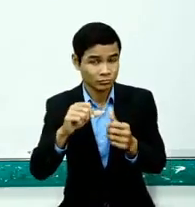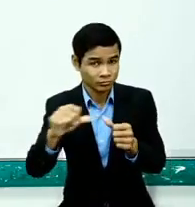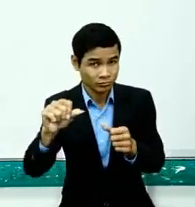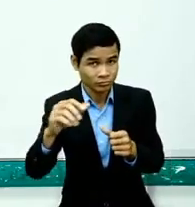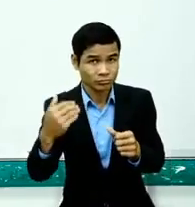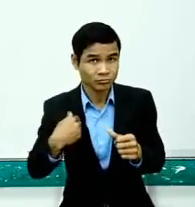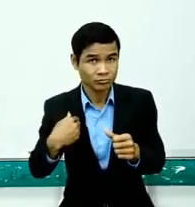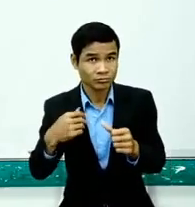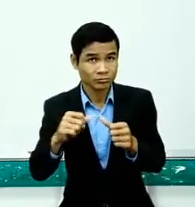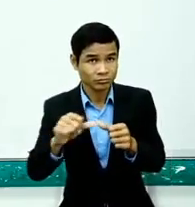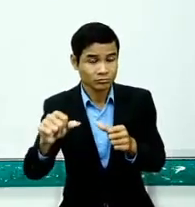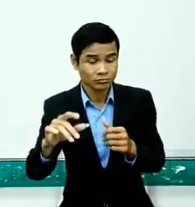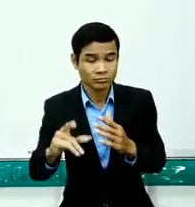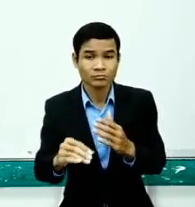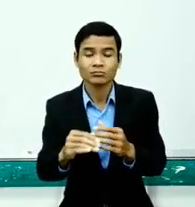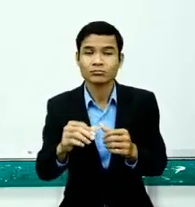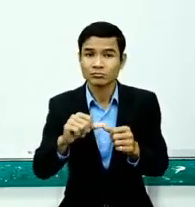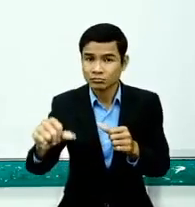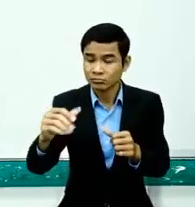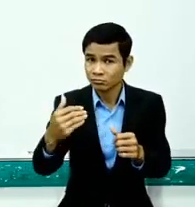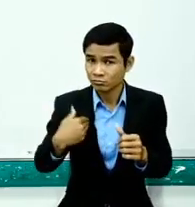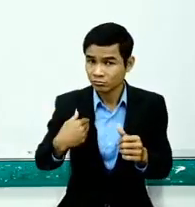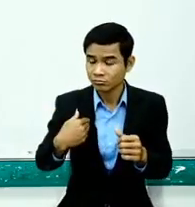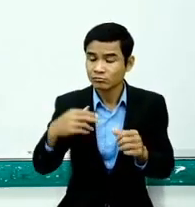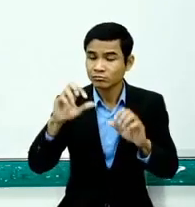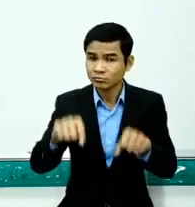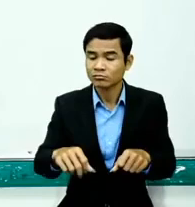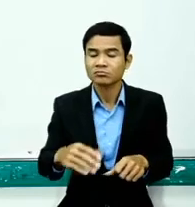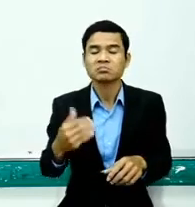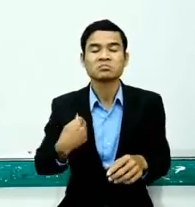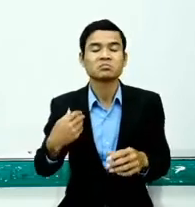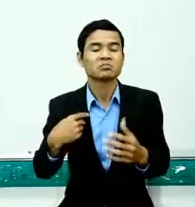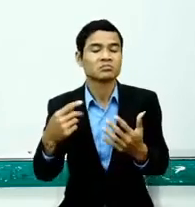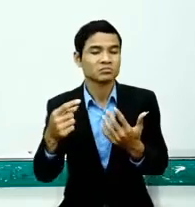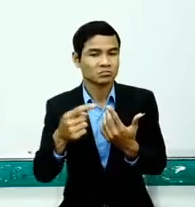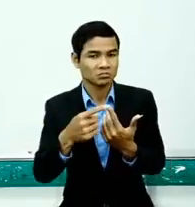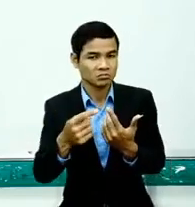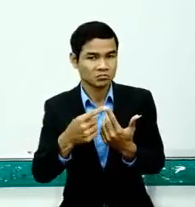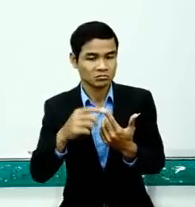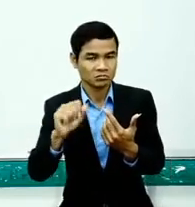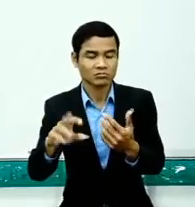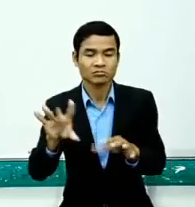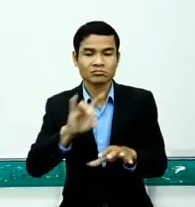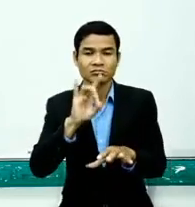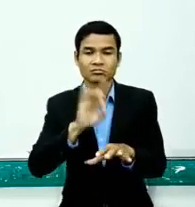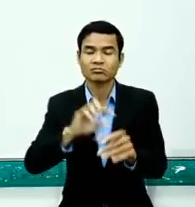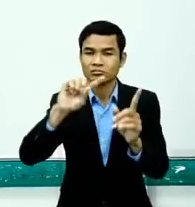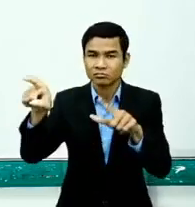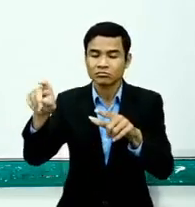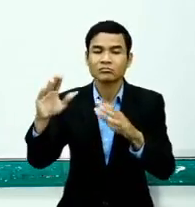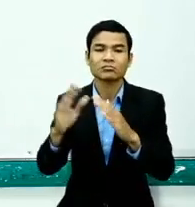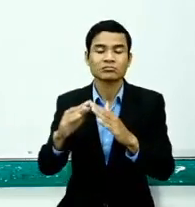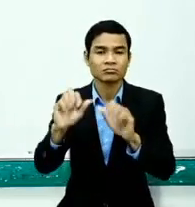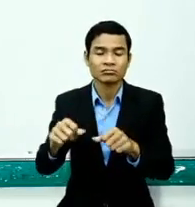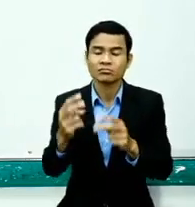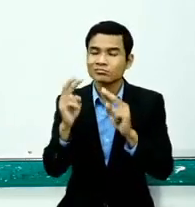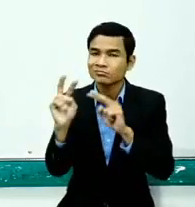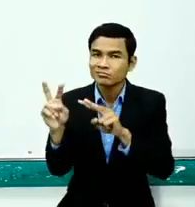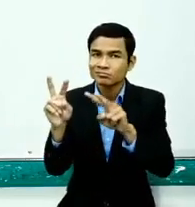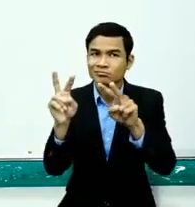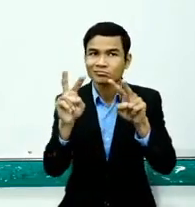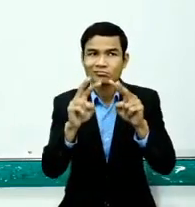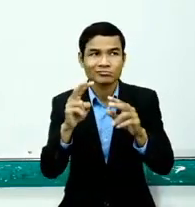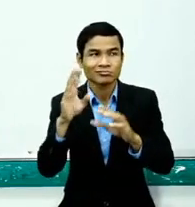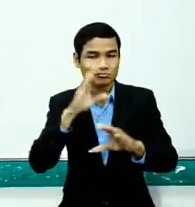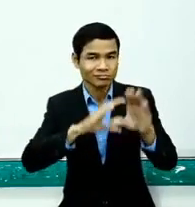ចាមានស្រាក់អហើយកូនចាមានស្រាក់អណោះអញ្ចឹងពេលទៅផ្ទះវិញកូនក៏អាចរកស្រាក់អនៅ